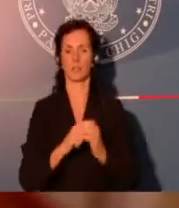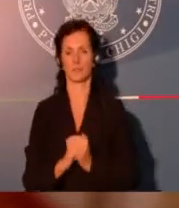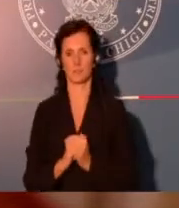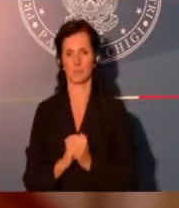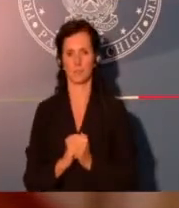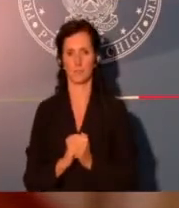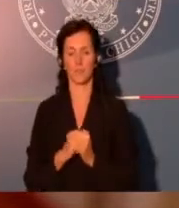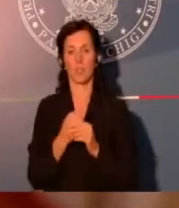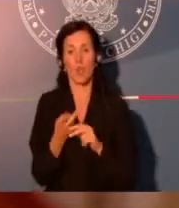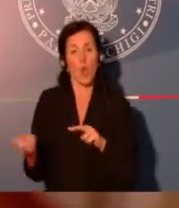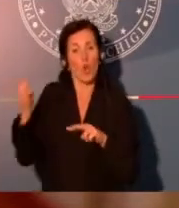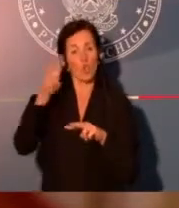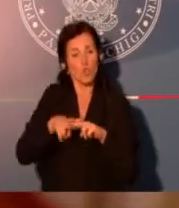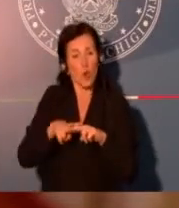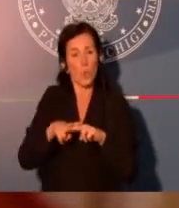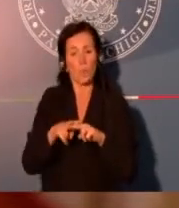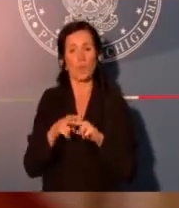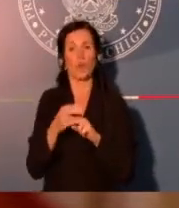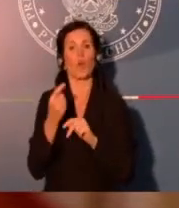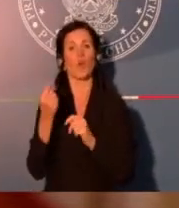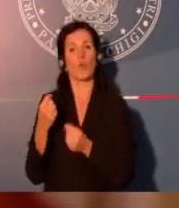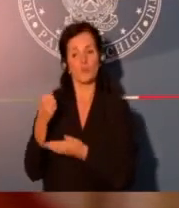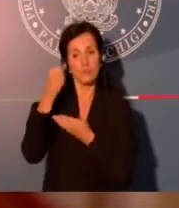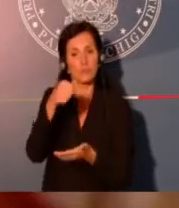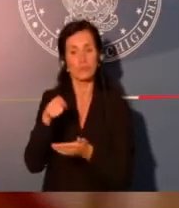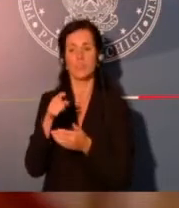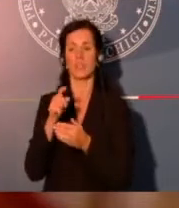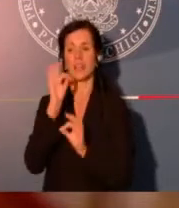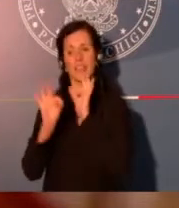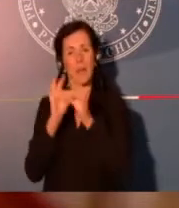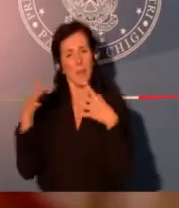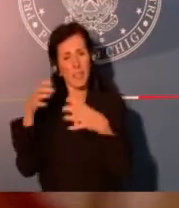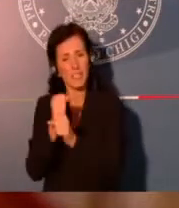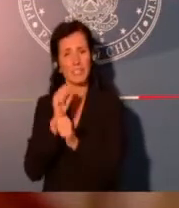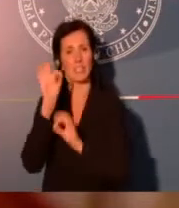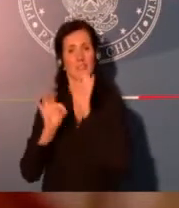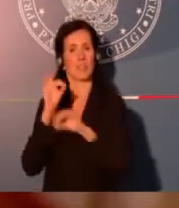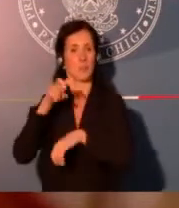che raddoppiato i posti in terapia intensiva e subintensiva.